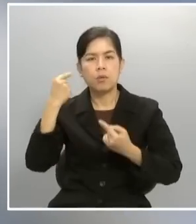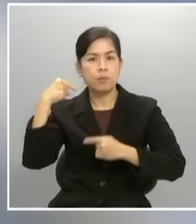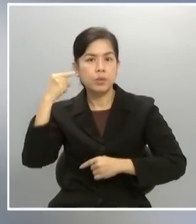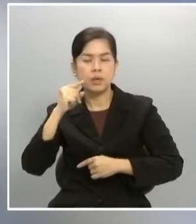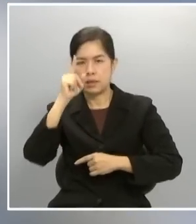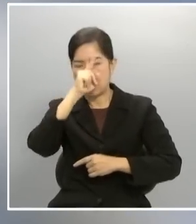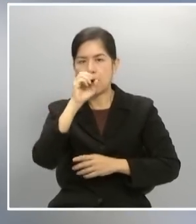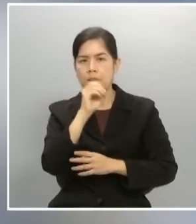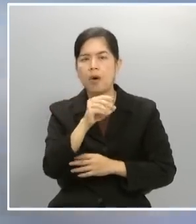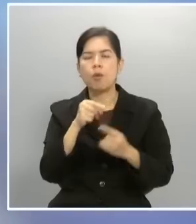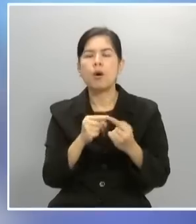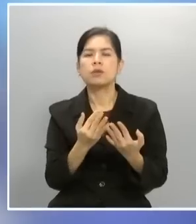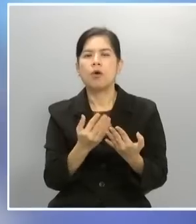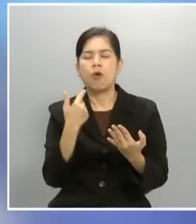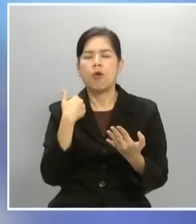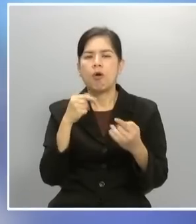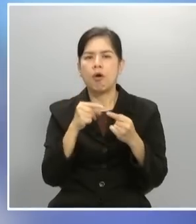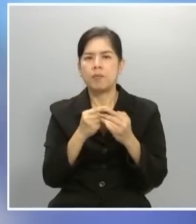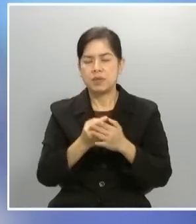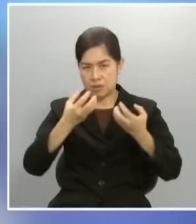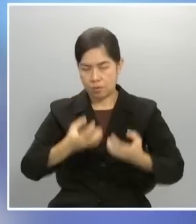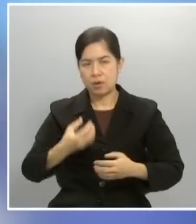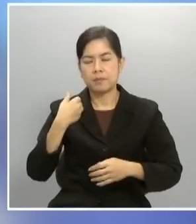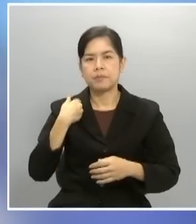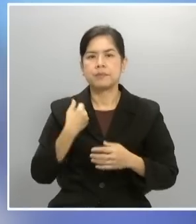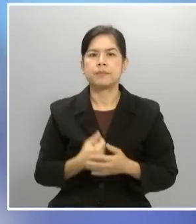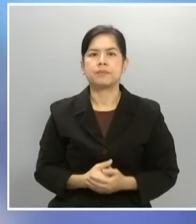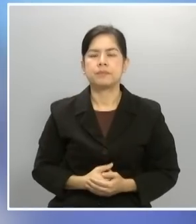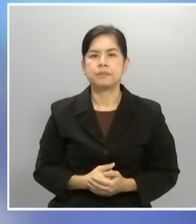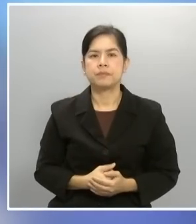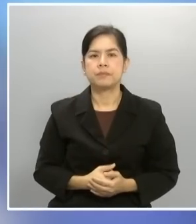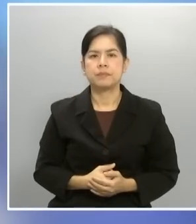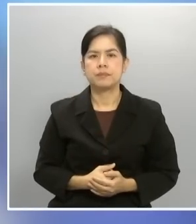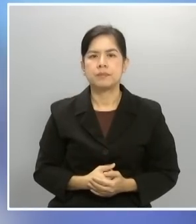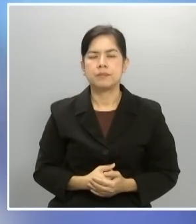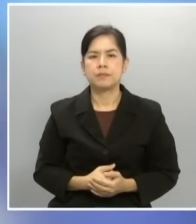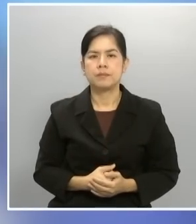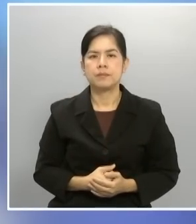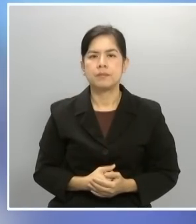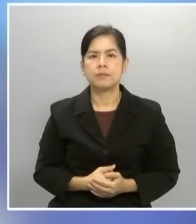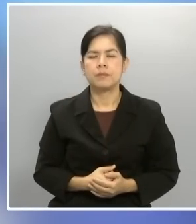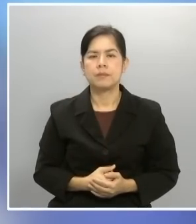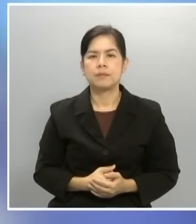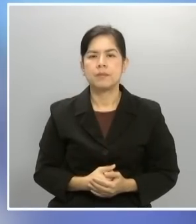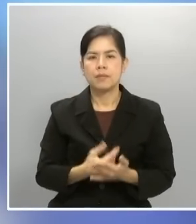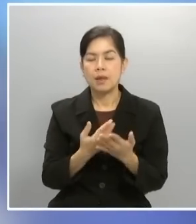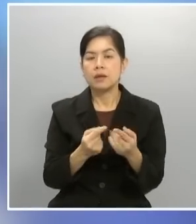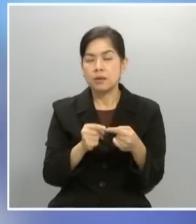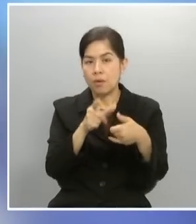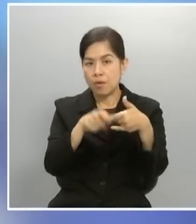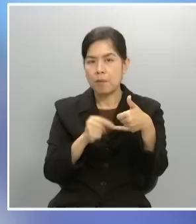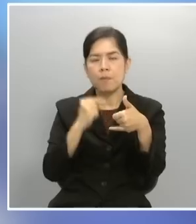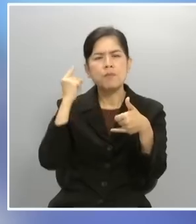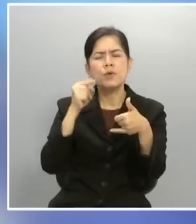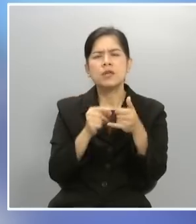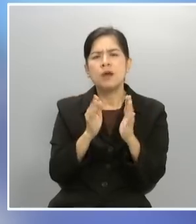ทำหรออืเนี่ยครับนี่คือคนกลางที่พยายามมาไกล่เกลี่ย